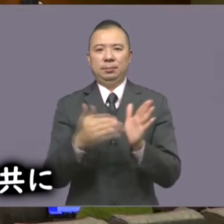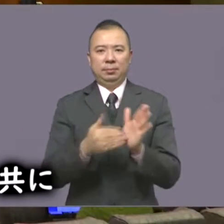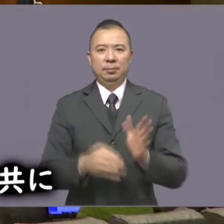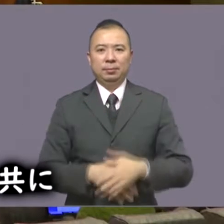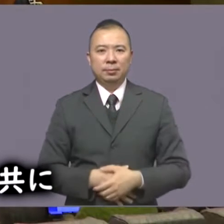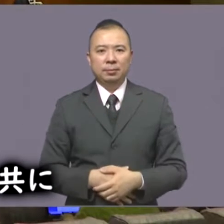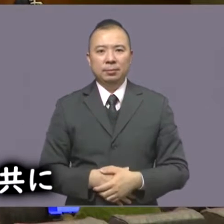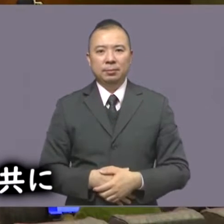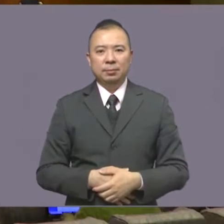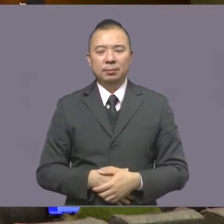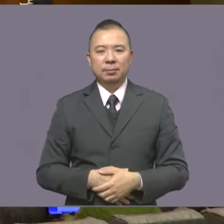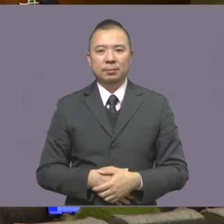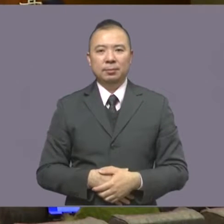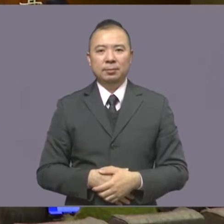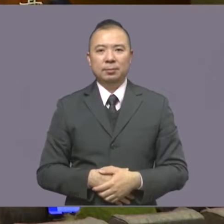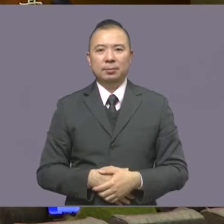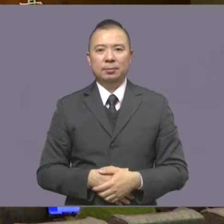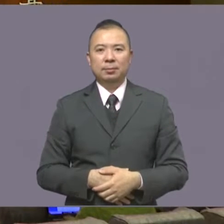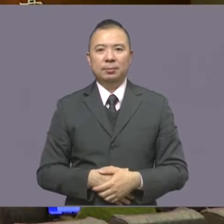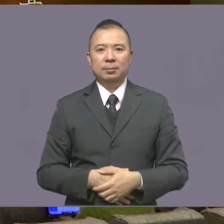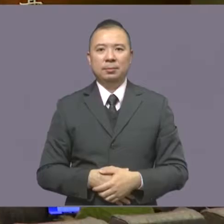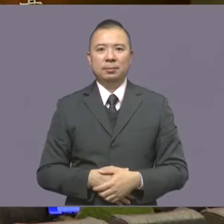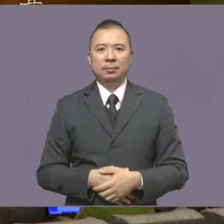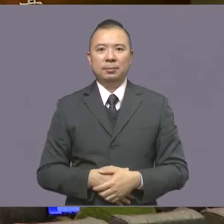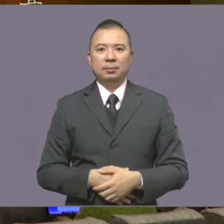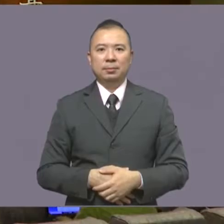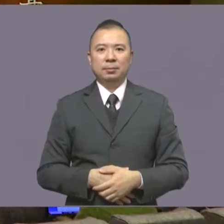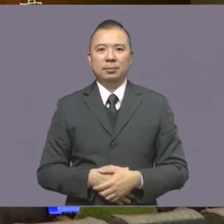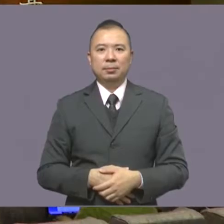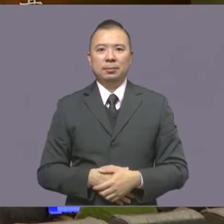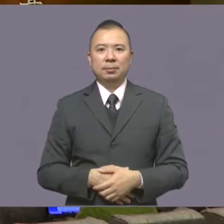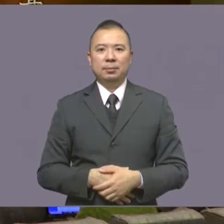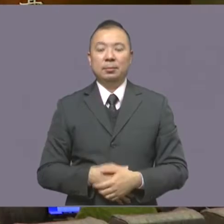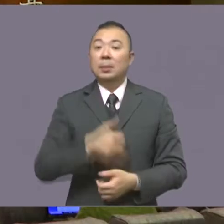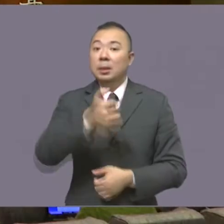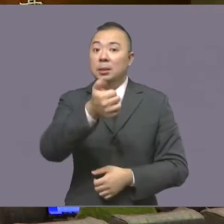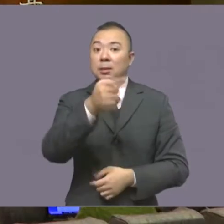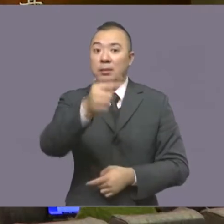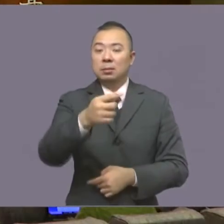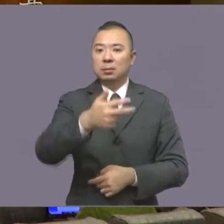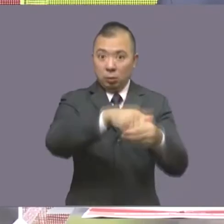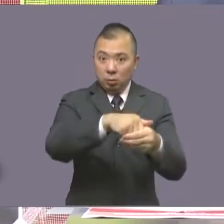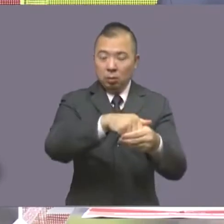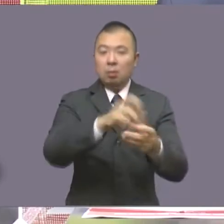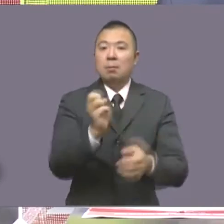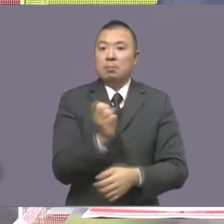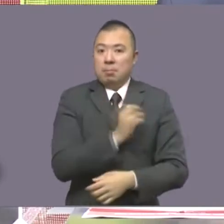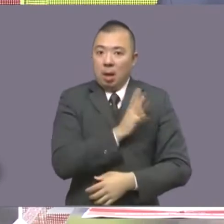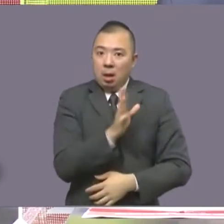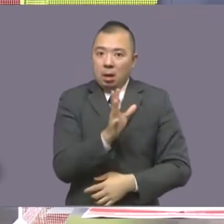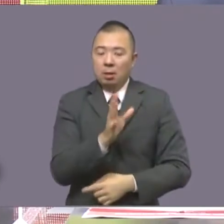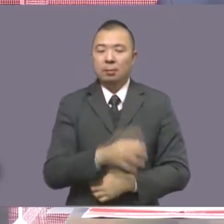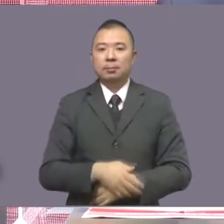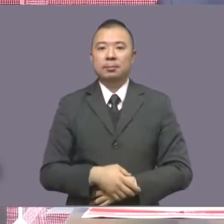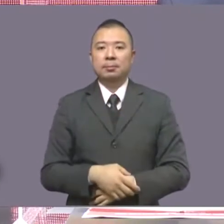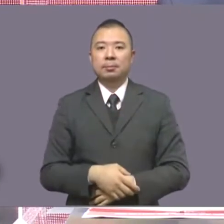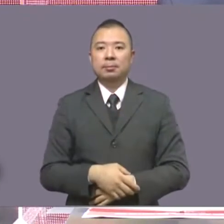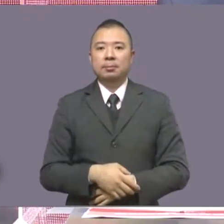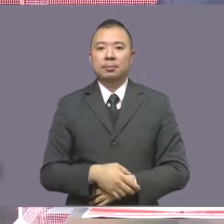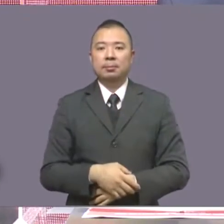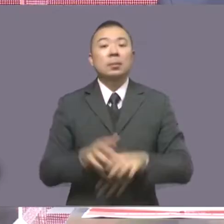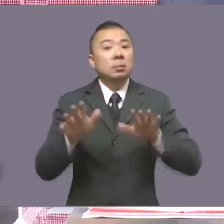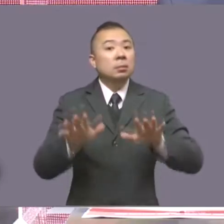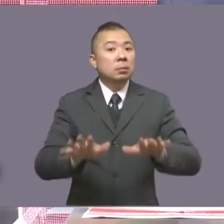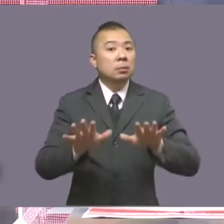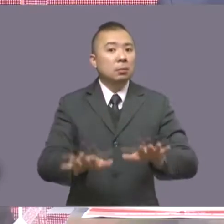合格だったこととともに台湾の検査基準は食品の国際規格であるコーデックスeu